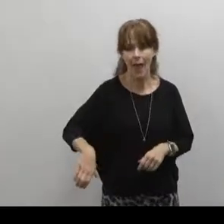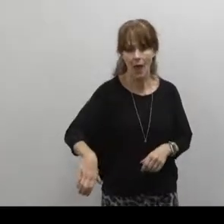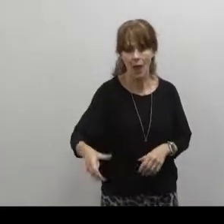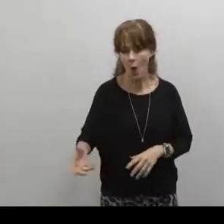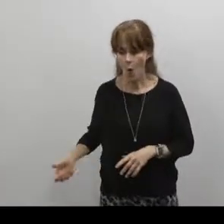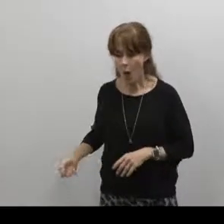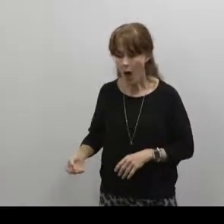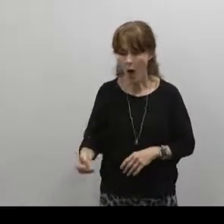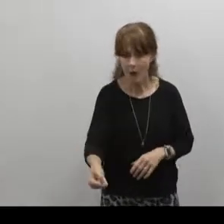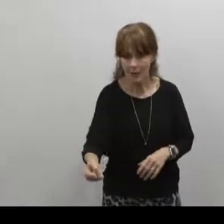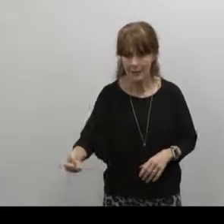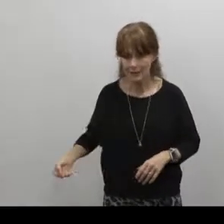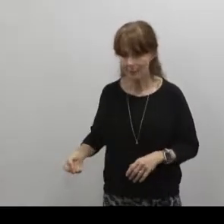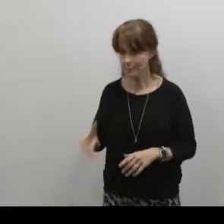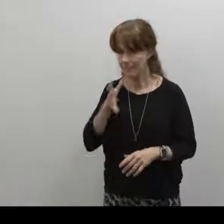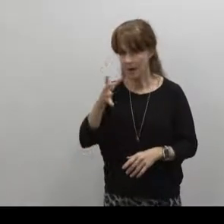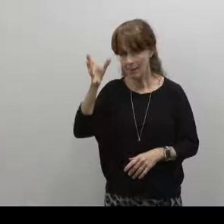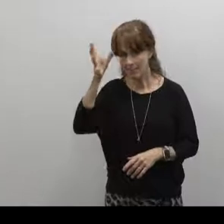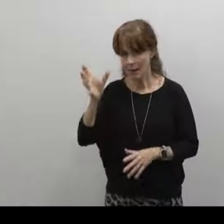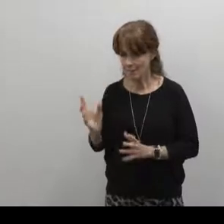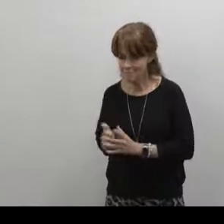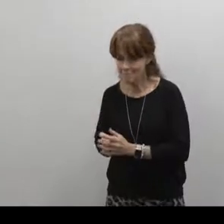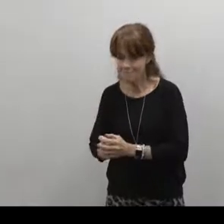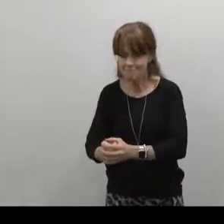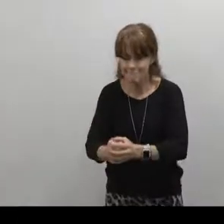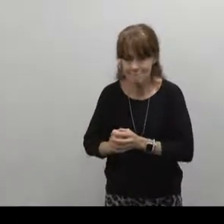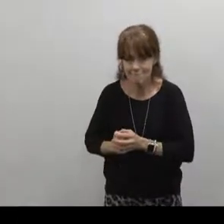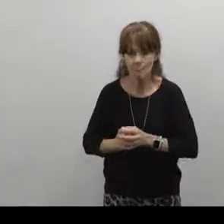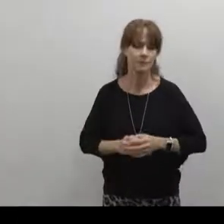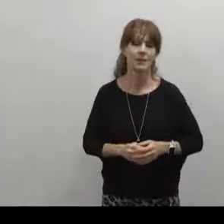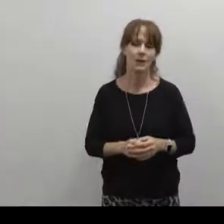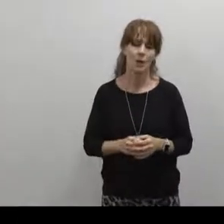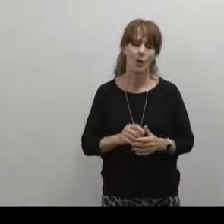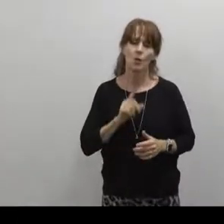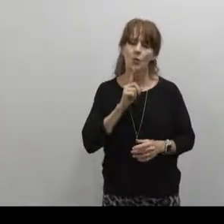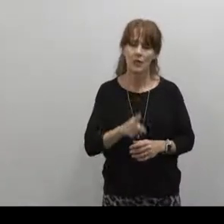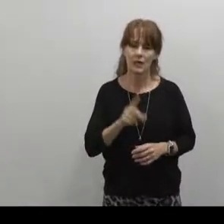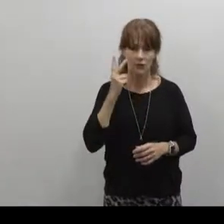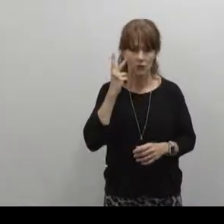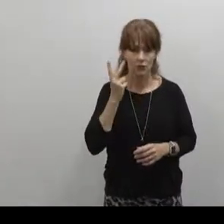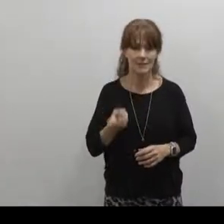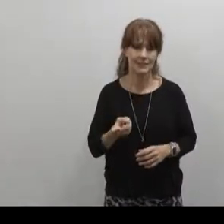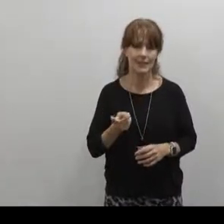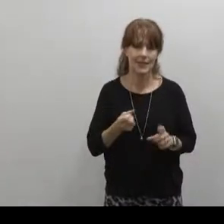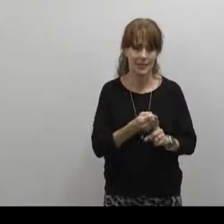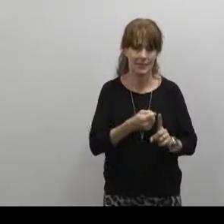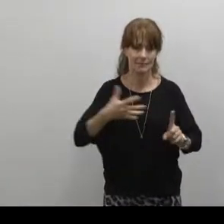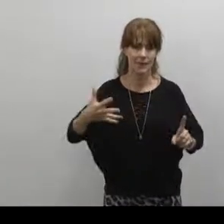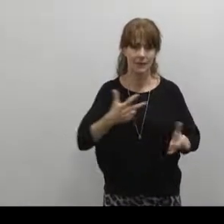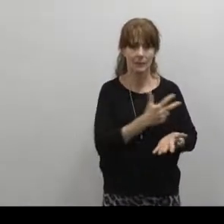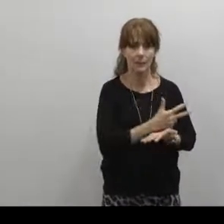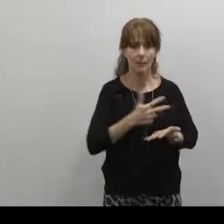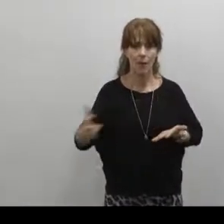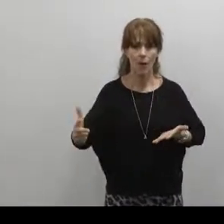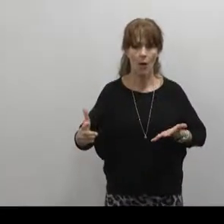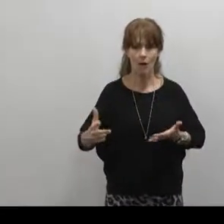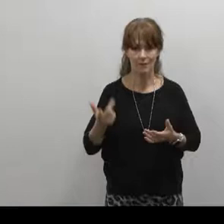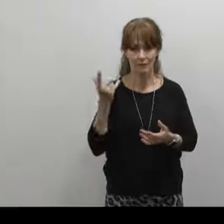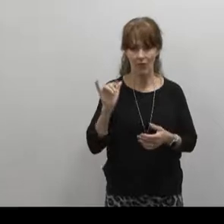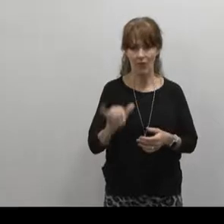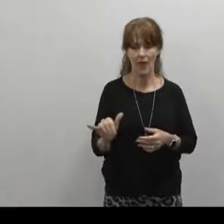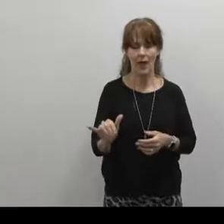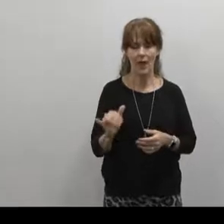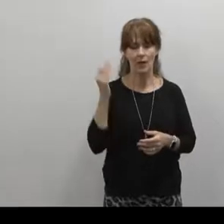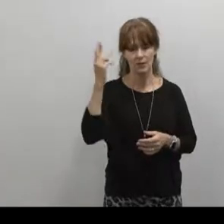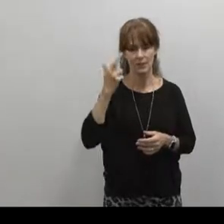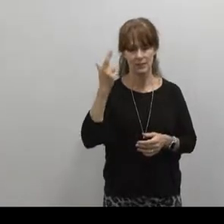cần đại như là cần đại phục mà đại nên là cần rồi mới còn này nhà chị ba cần có comment rồi nữa đấy